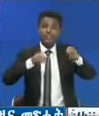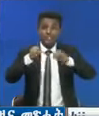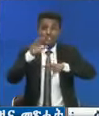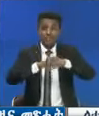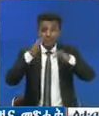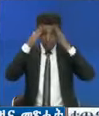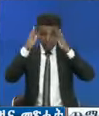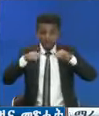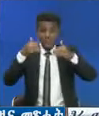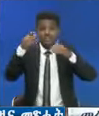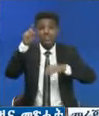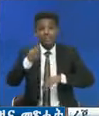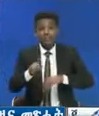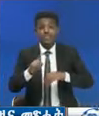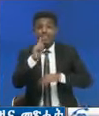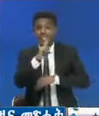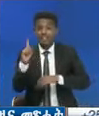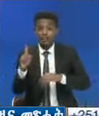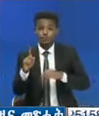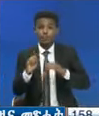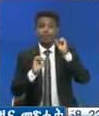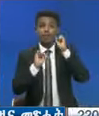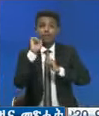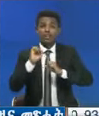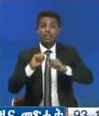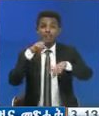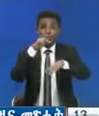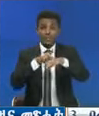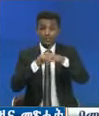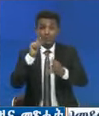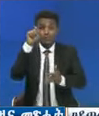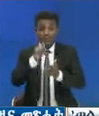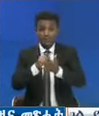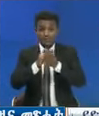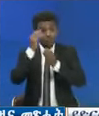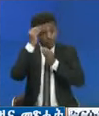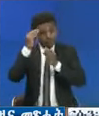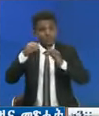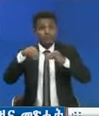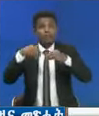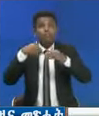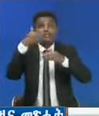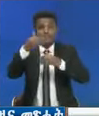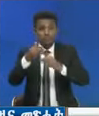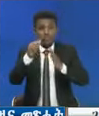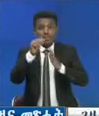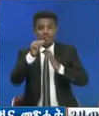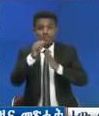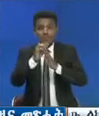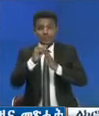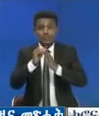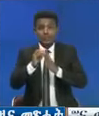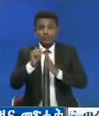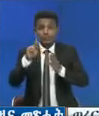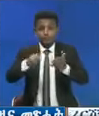ያለብን። እያንዳንዱ ተፎካካሪ ፓርቲ ገና ከምዝገባና እውቅና ከመሰጠት የዘለለ እንትን አላደረጉም። እስኬጁል እና እንትን እየወጣ ያለበት ሰዓት